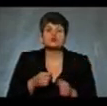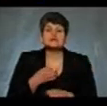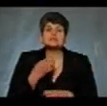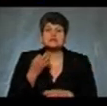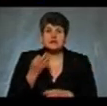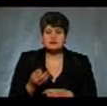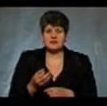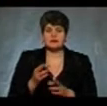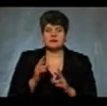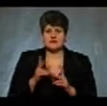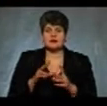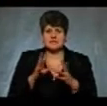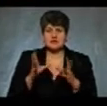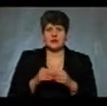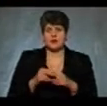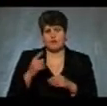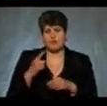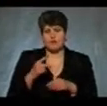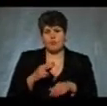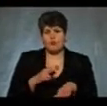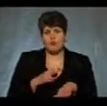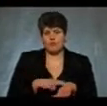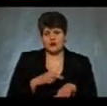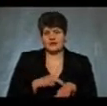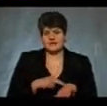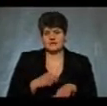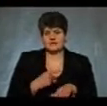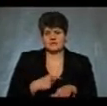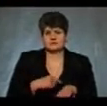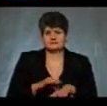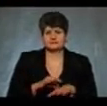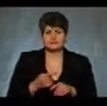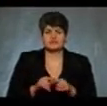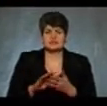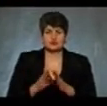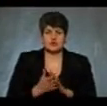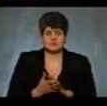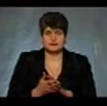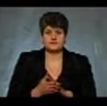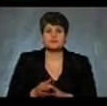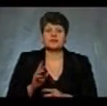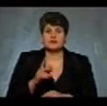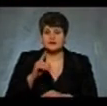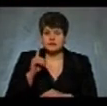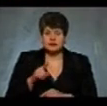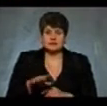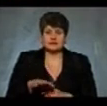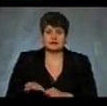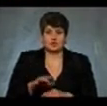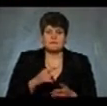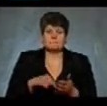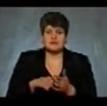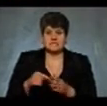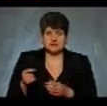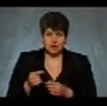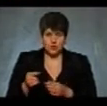як реагує загалом поліція в таких, як діє поліція в таких ситуаціях? Ну, як відомо, на території міста